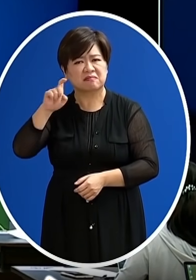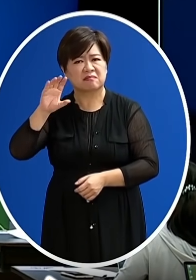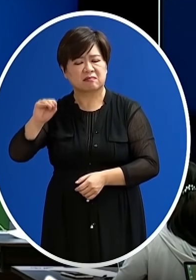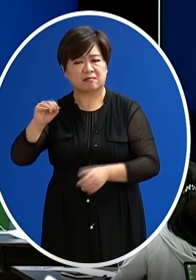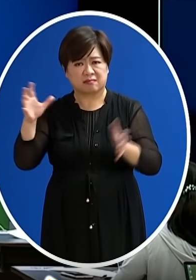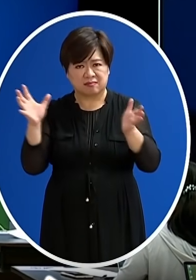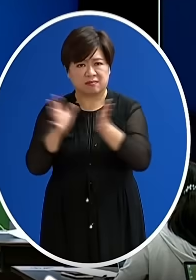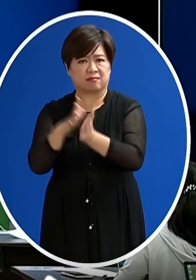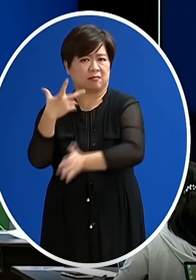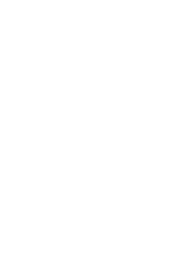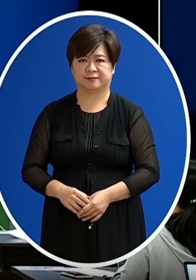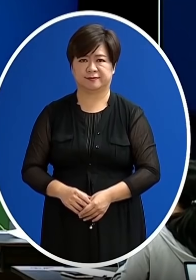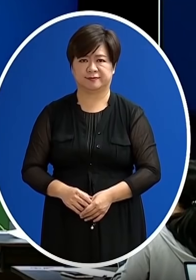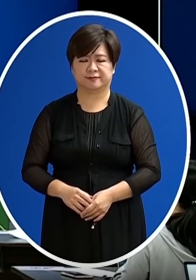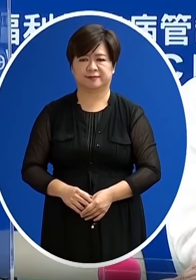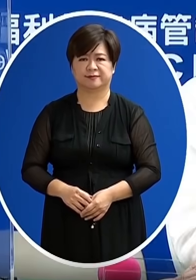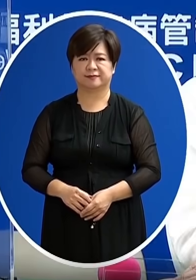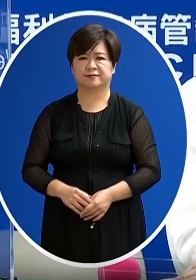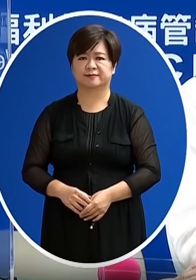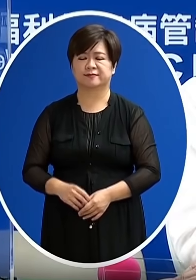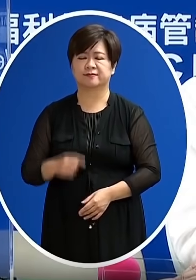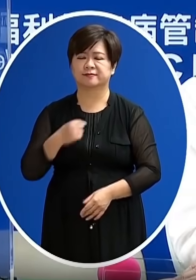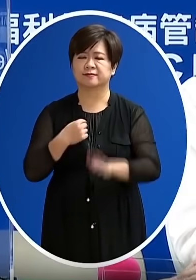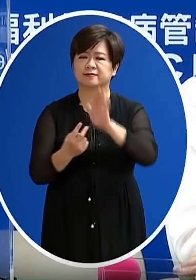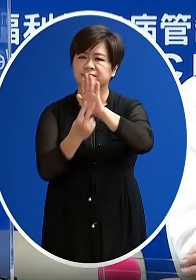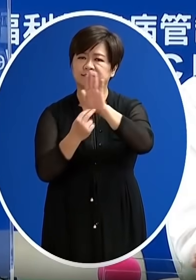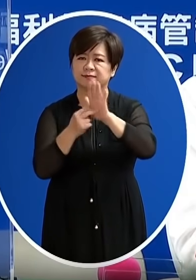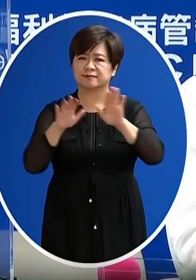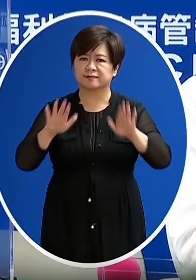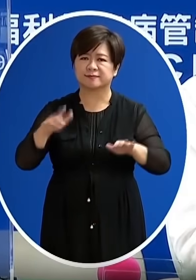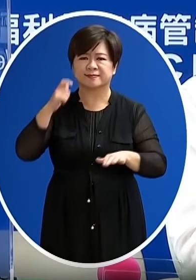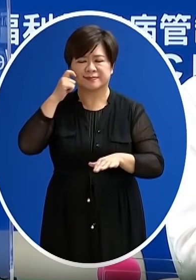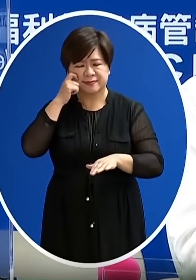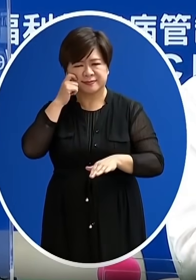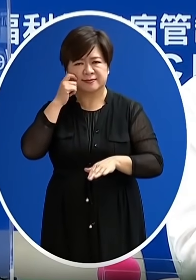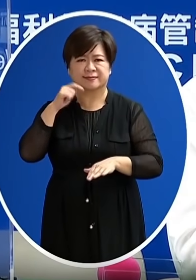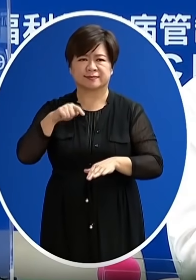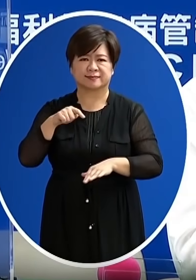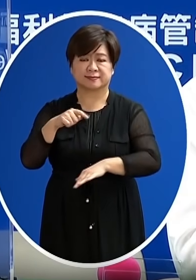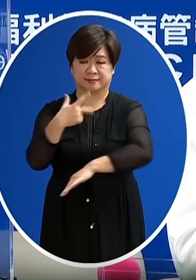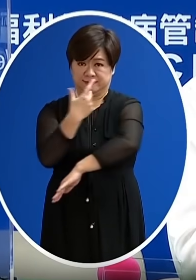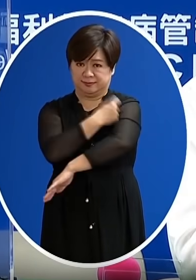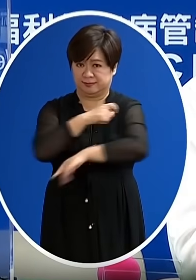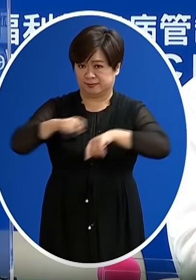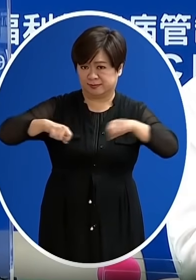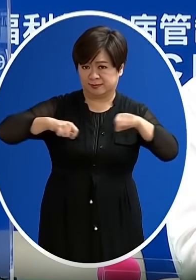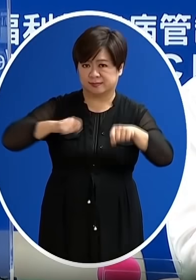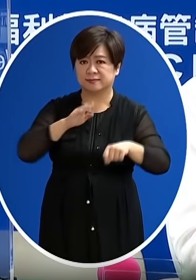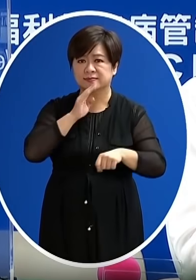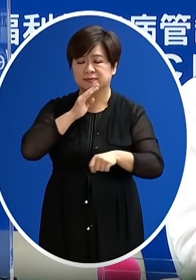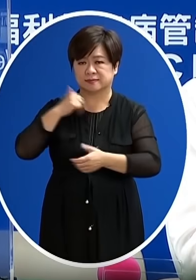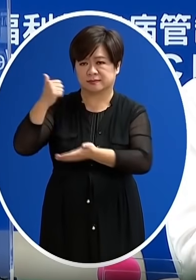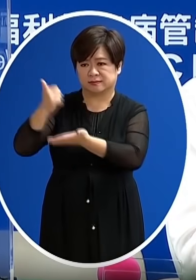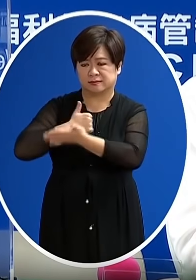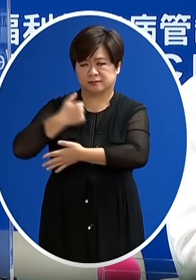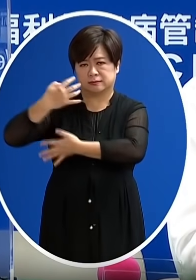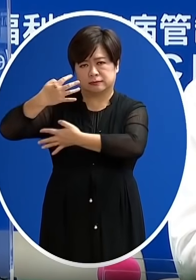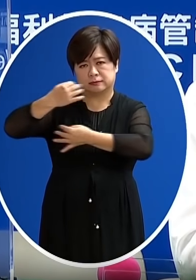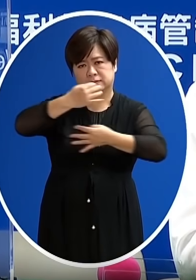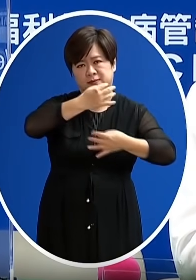打，这个考量是什么？ 那当然，现在困难的施打的计划里面，就是因为到货的时间难以掌